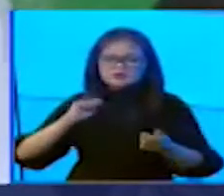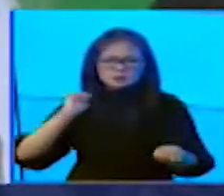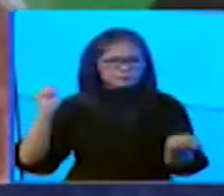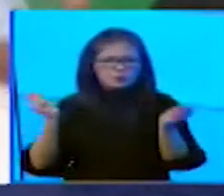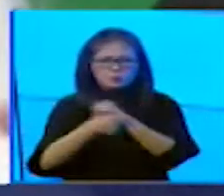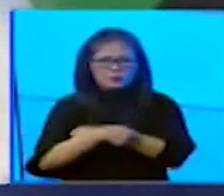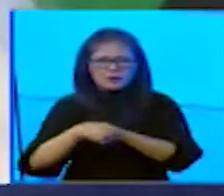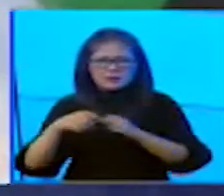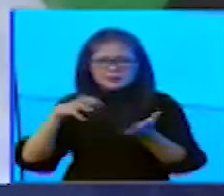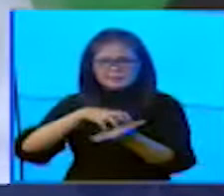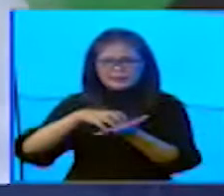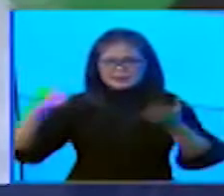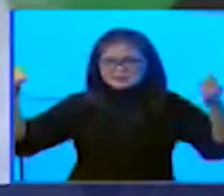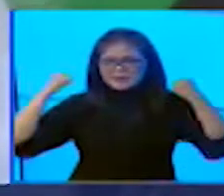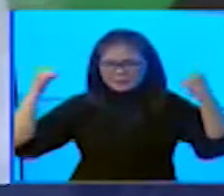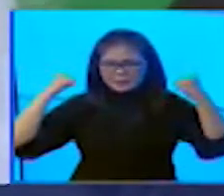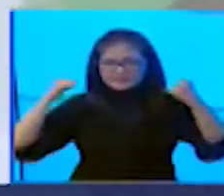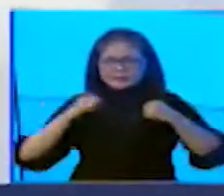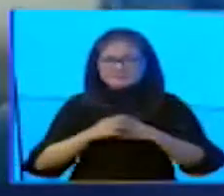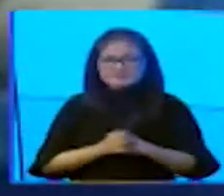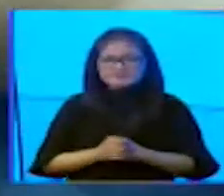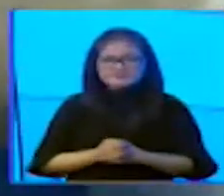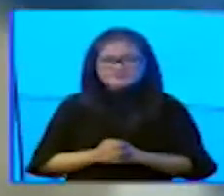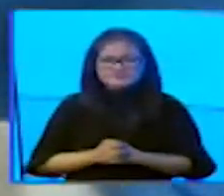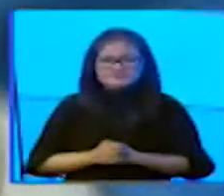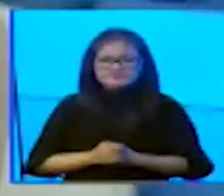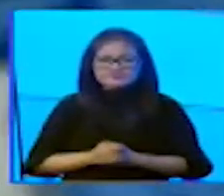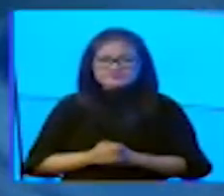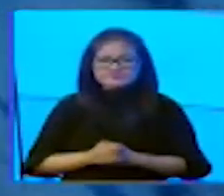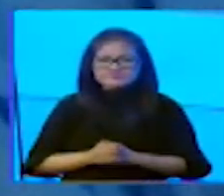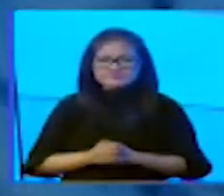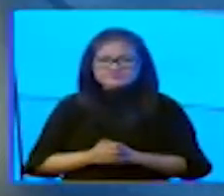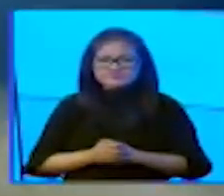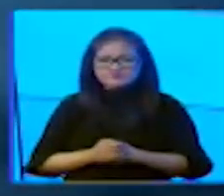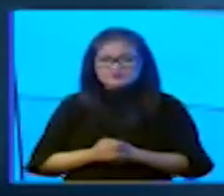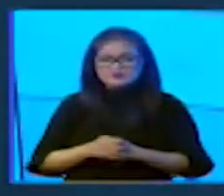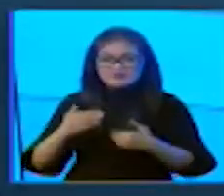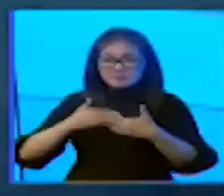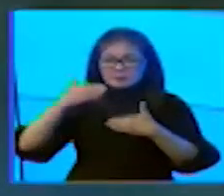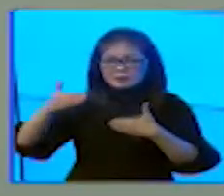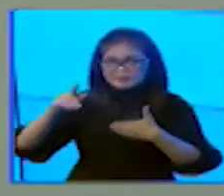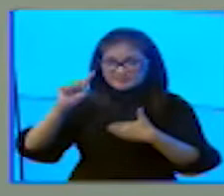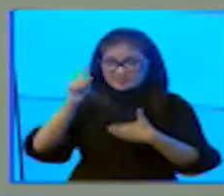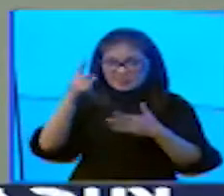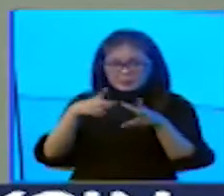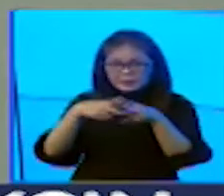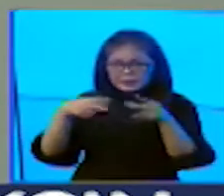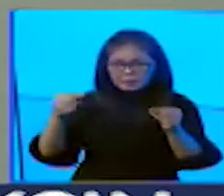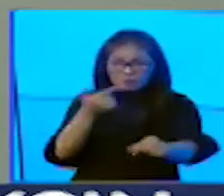tempat pemaksinan, kira-kira begitu. Pada tahap awal, Depok akan melakukan vaksinasi